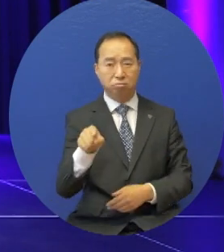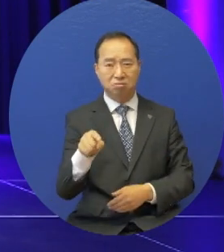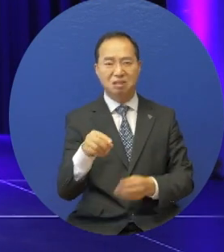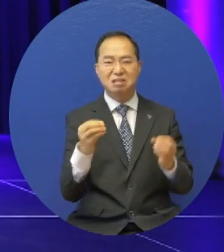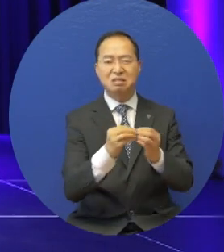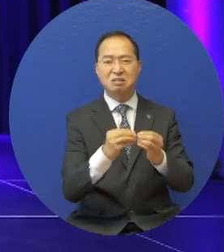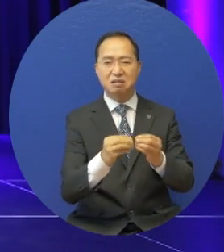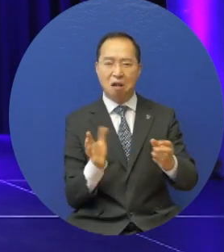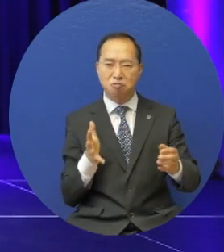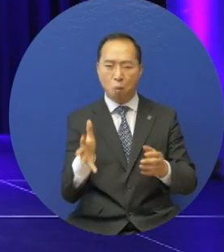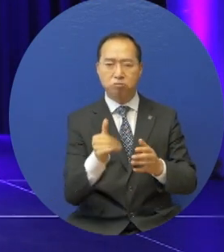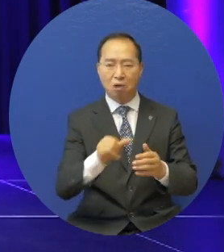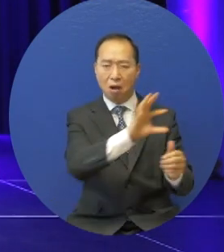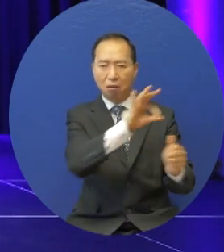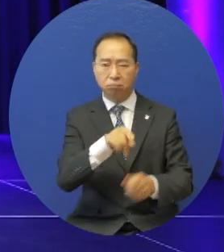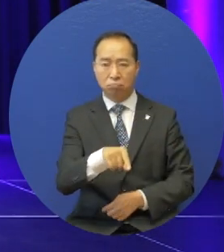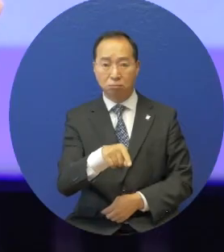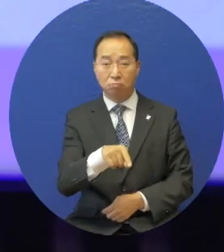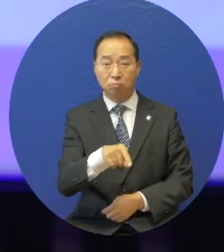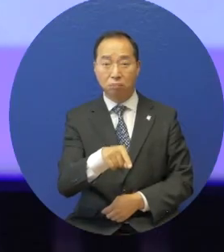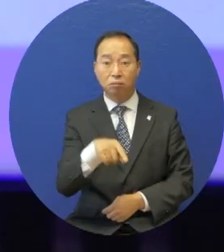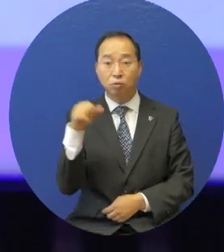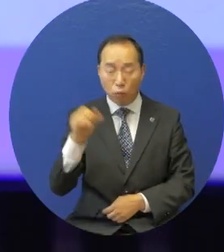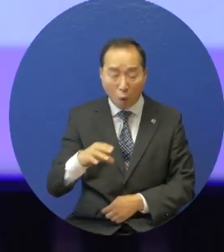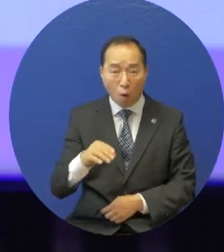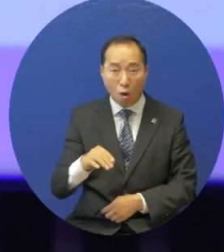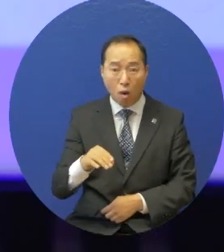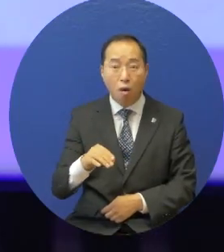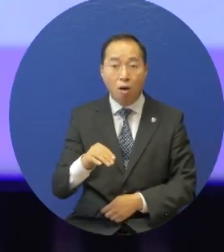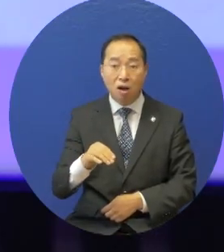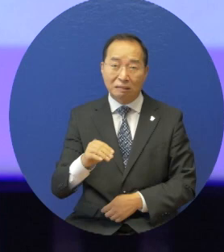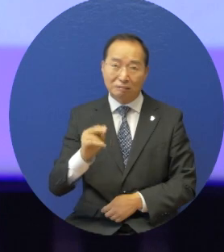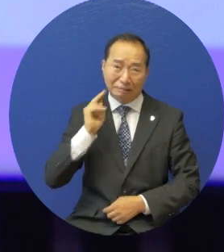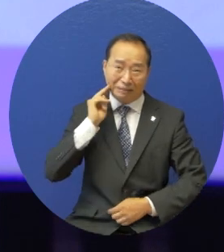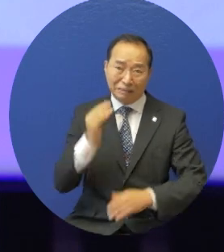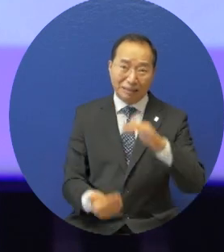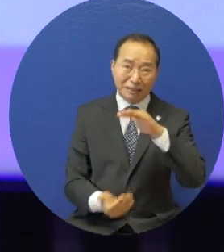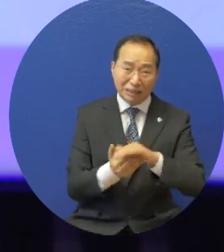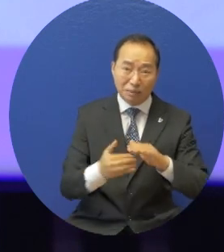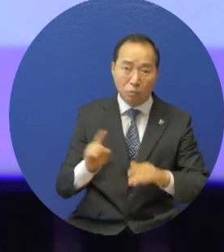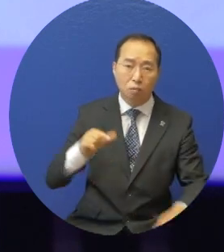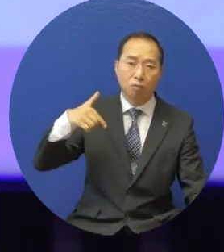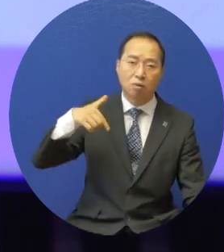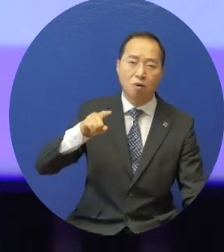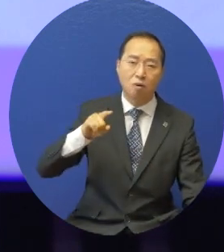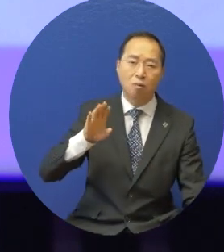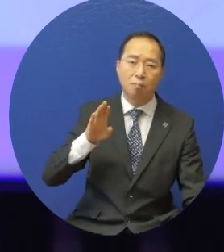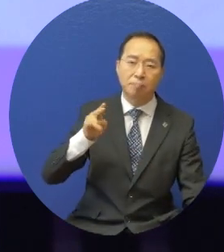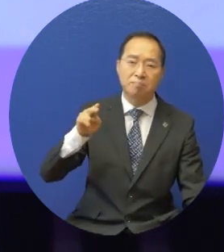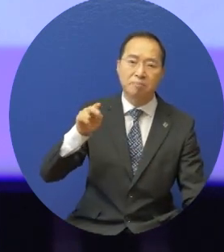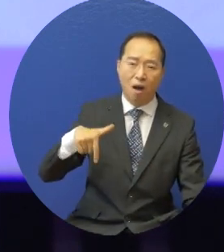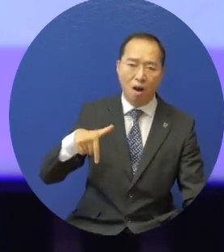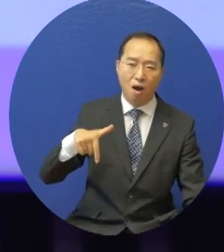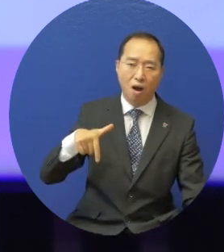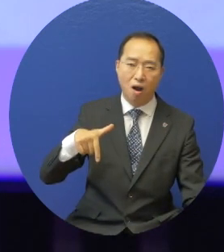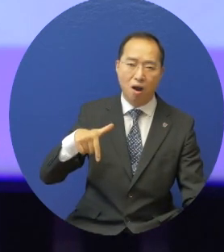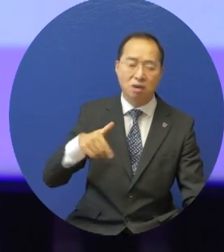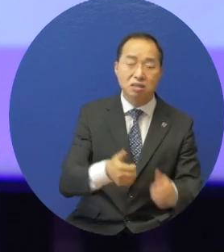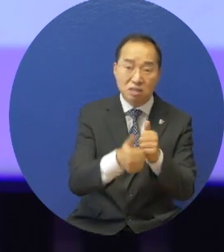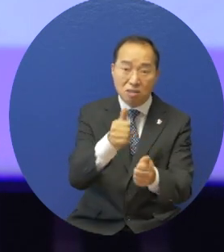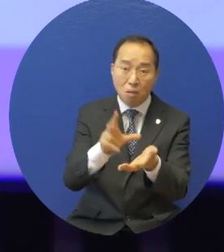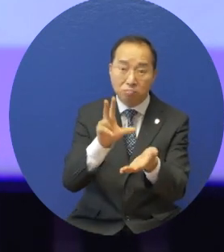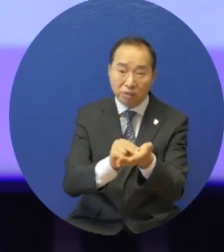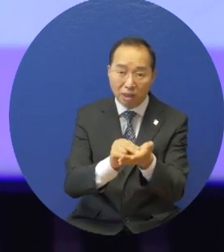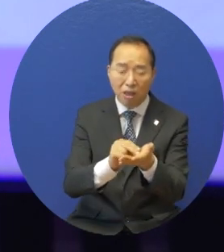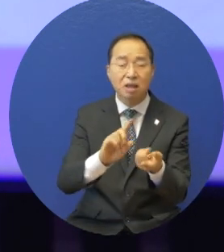글씨 전문가를 다시 같이 가요. 그 다음에 과거 시험의 부정에 극치를 날리는 것은 바로 이 겁의역입니다.